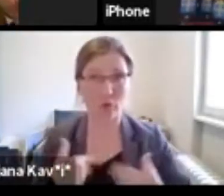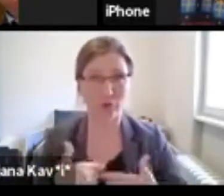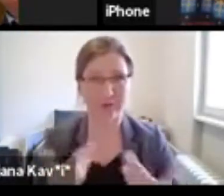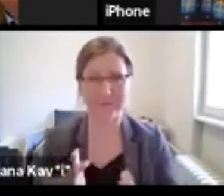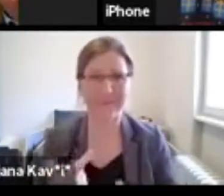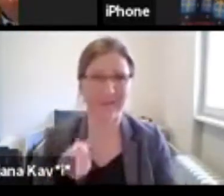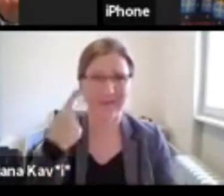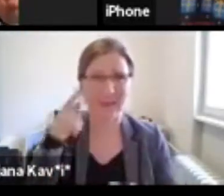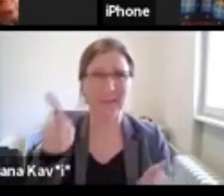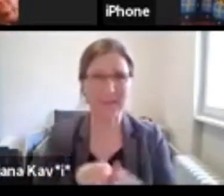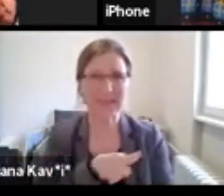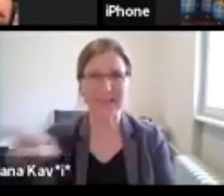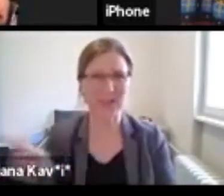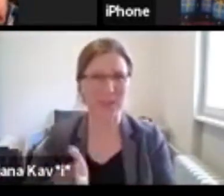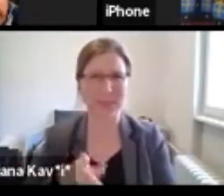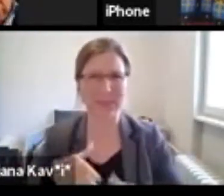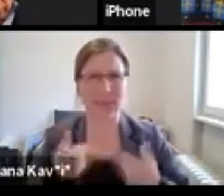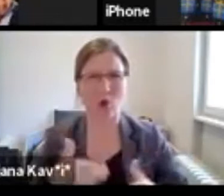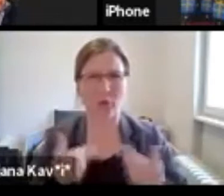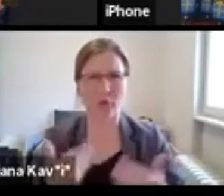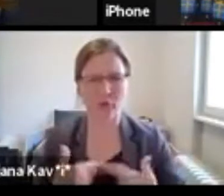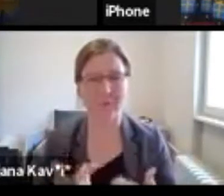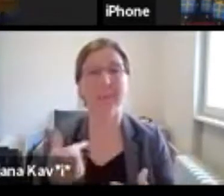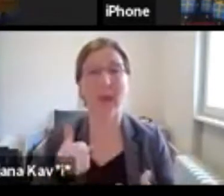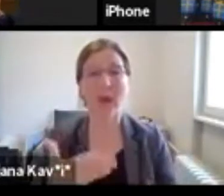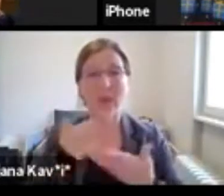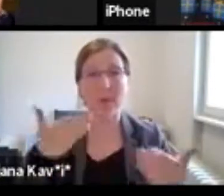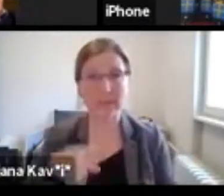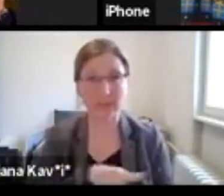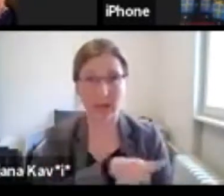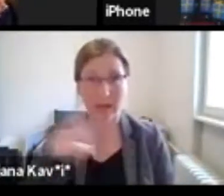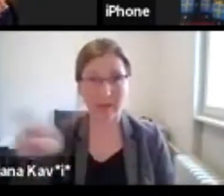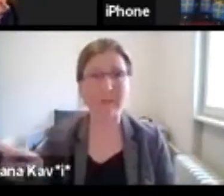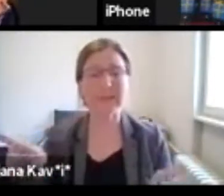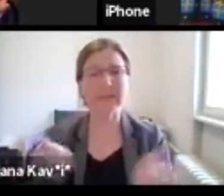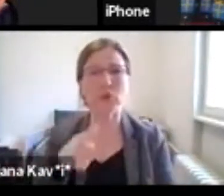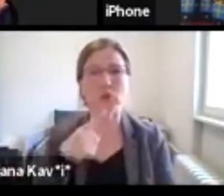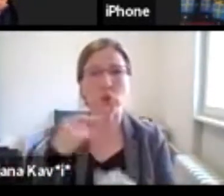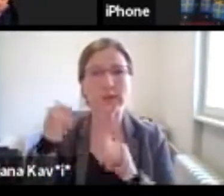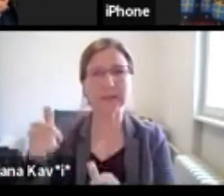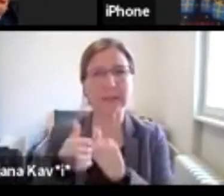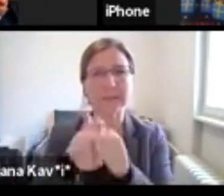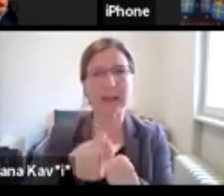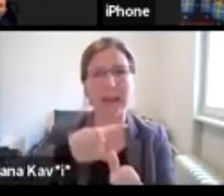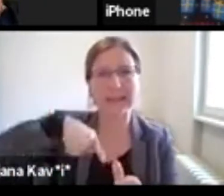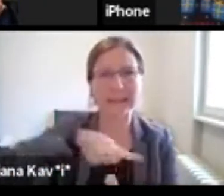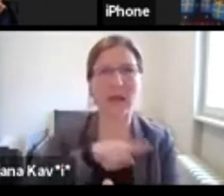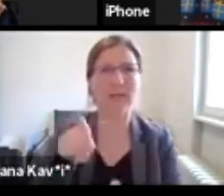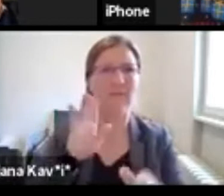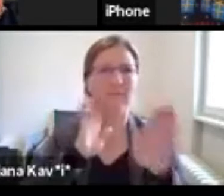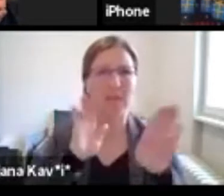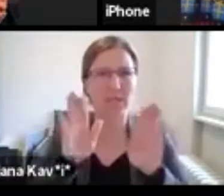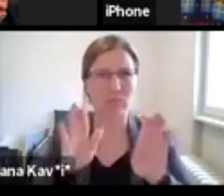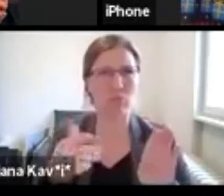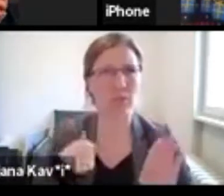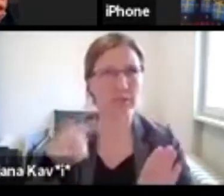sve vas, ali i sve one koji nas uživo preko društvenih mreža prate u Lijepoj našoj. A čula sam da nas prate i